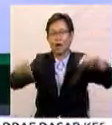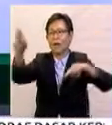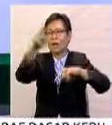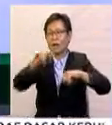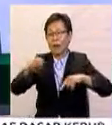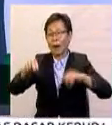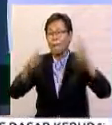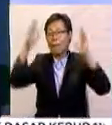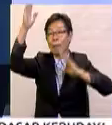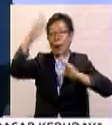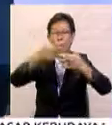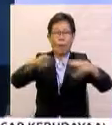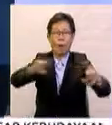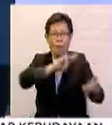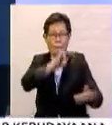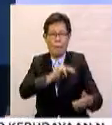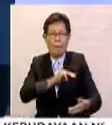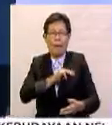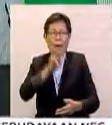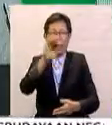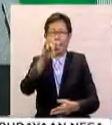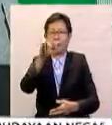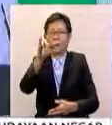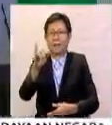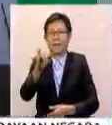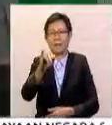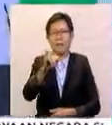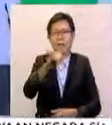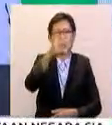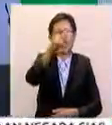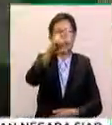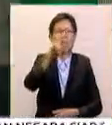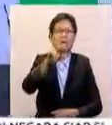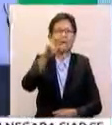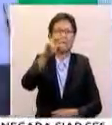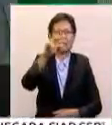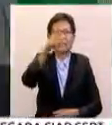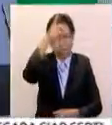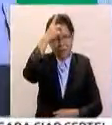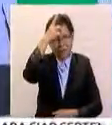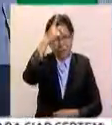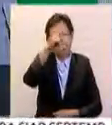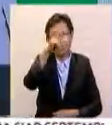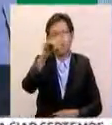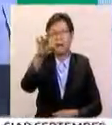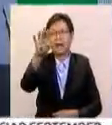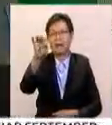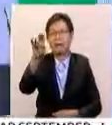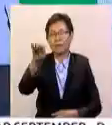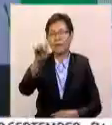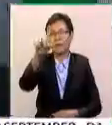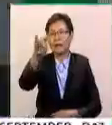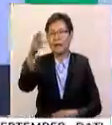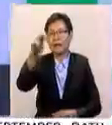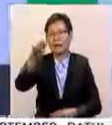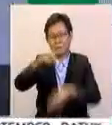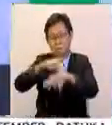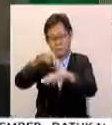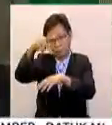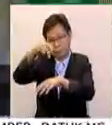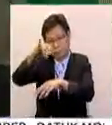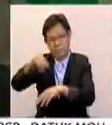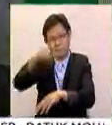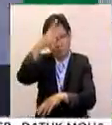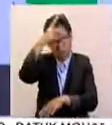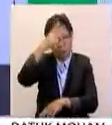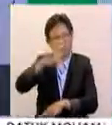Malaysia yang disempurnakan Menteri Perdagangan Antarabangsa dan Industri MITI, Datuk Darul Liking di Petaling Jaya. Sementara itu, Datuk